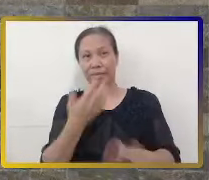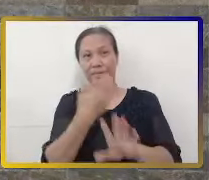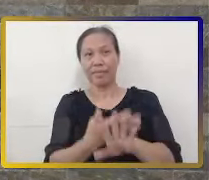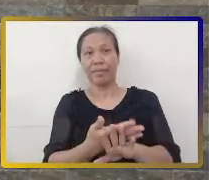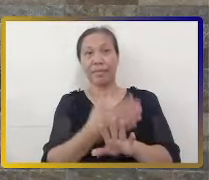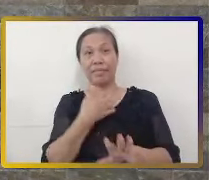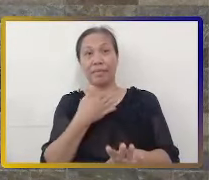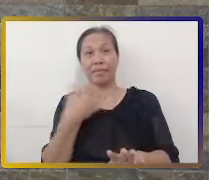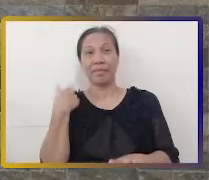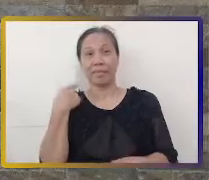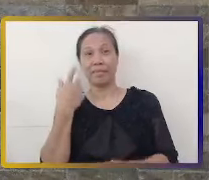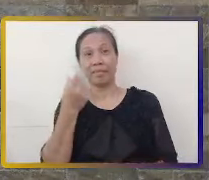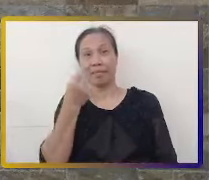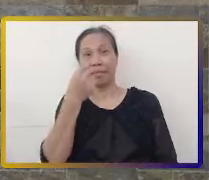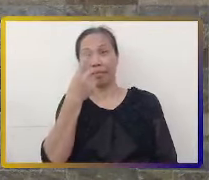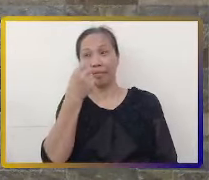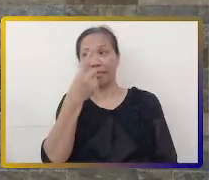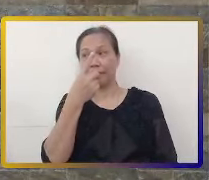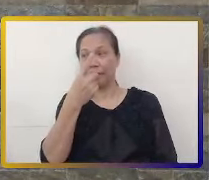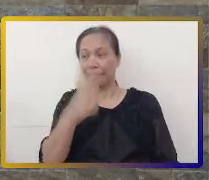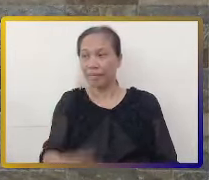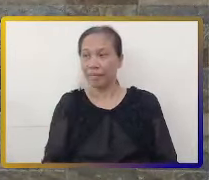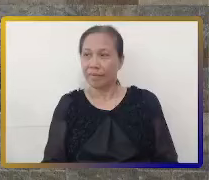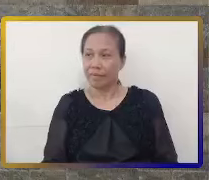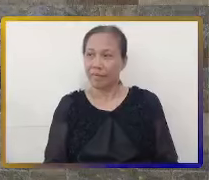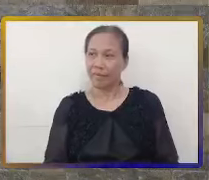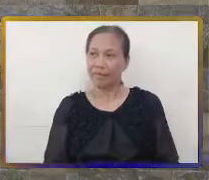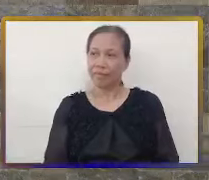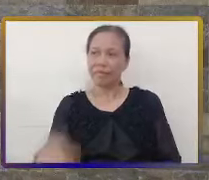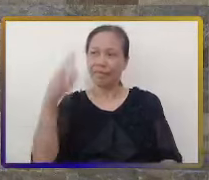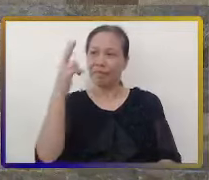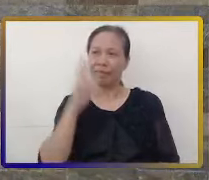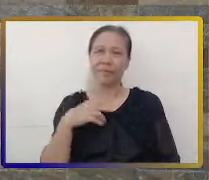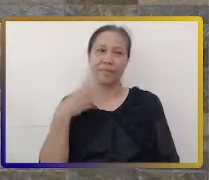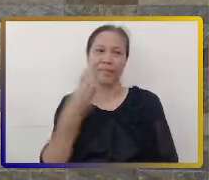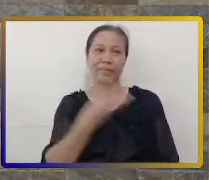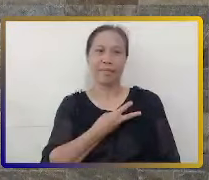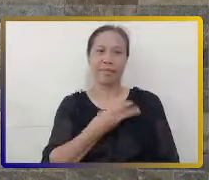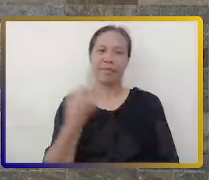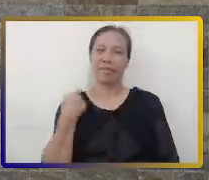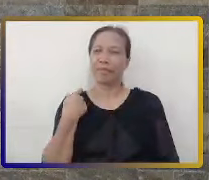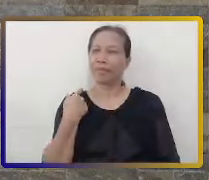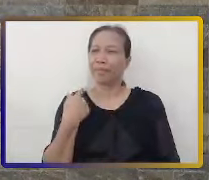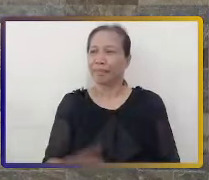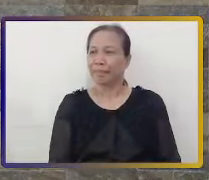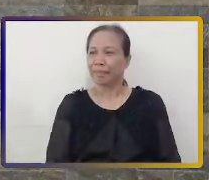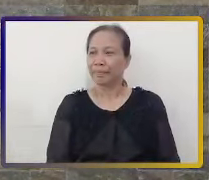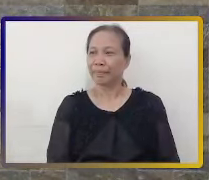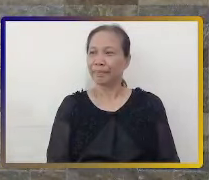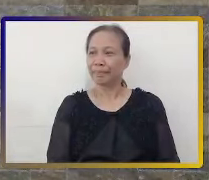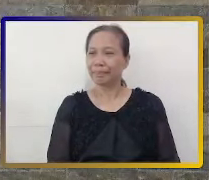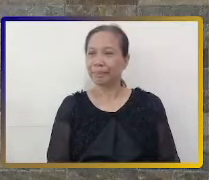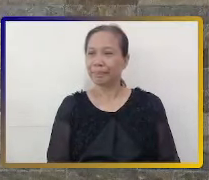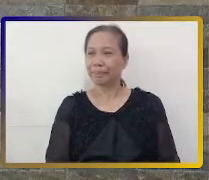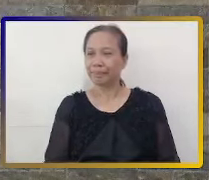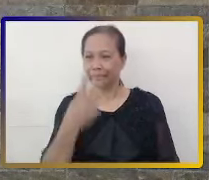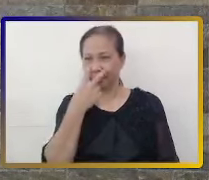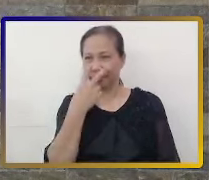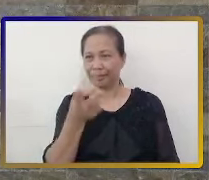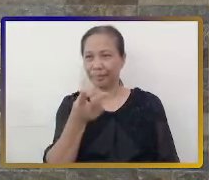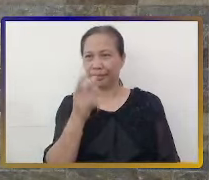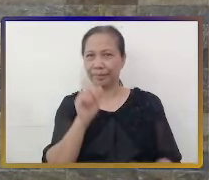learn something All right kayong mga nasa taas All right that's it see